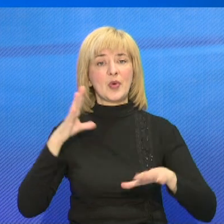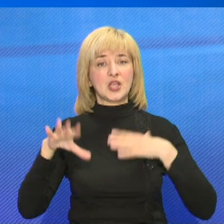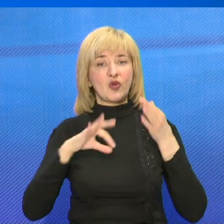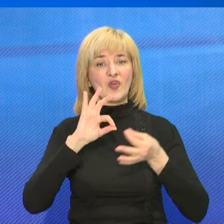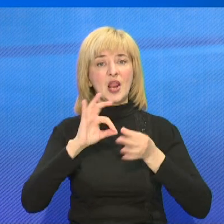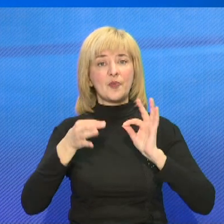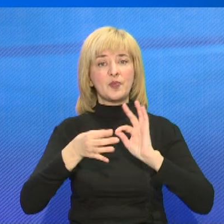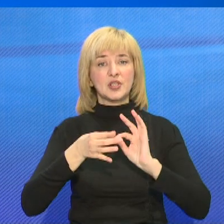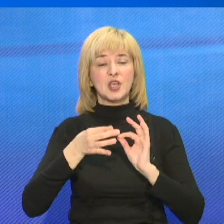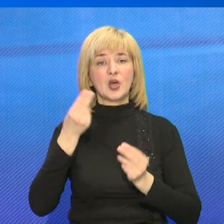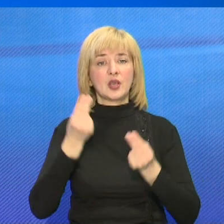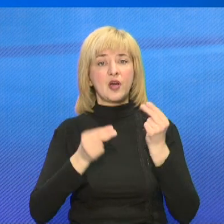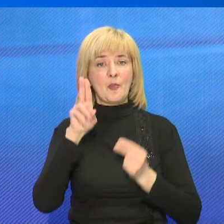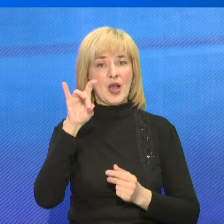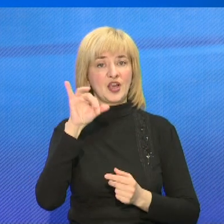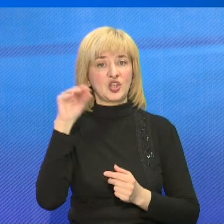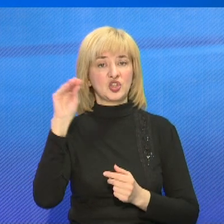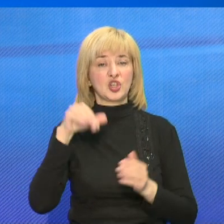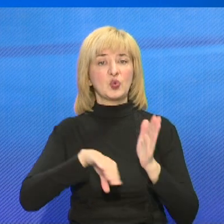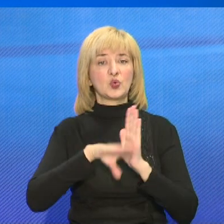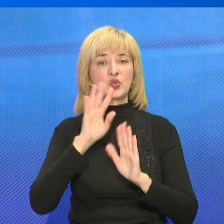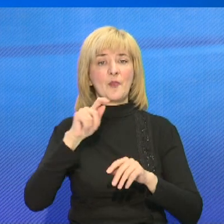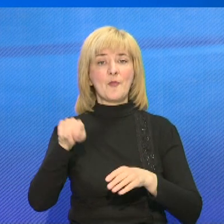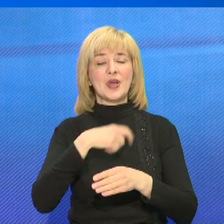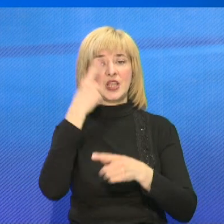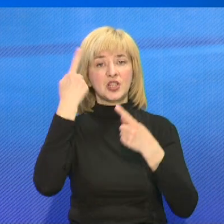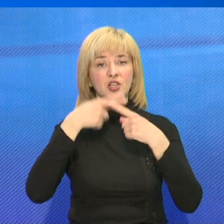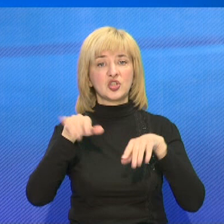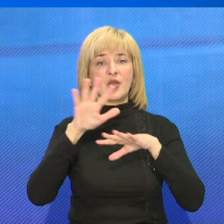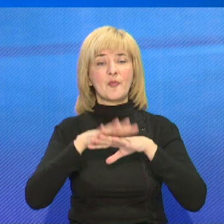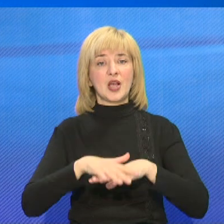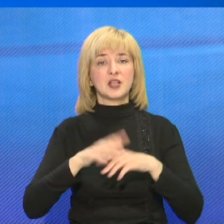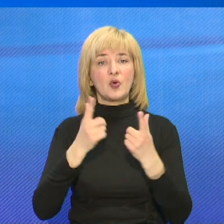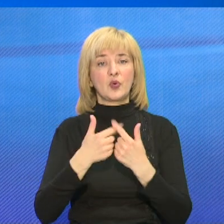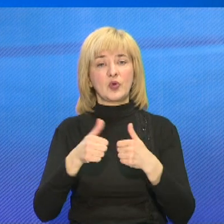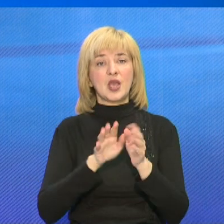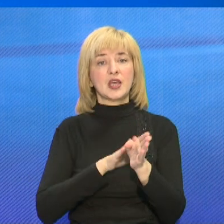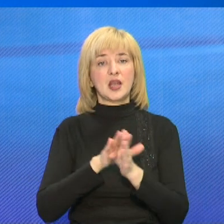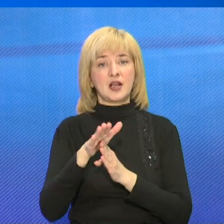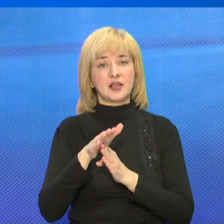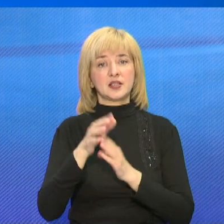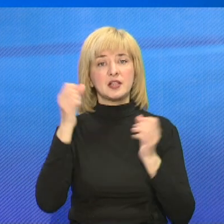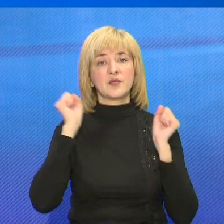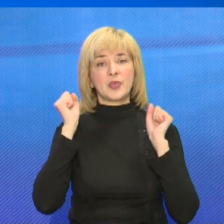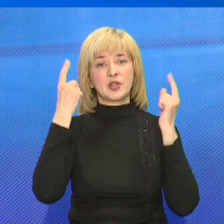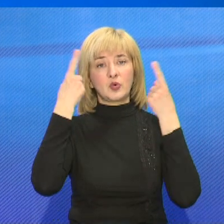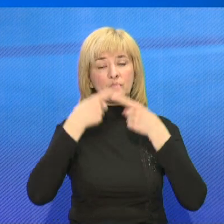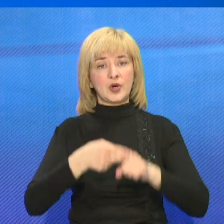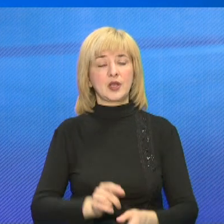у Парыжы і ўдасканаленні матэрыяльна-тэхнічнай базы ўстаноў рэалізацыі маштабных спартыўных проектов.